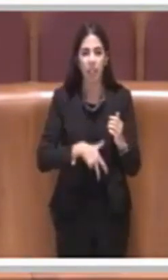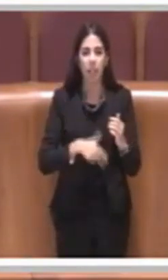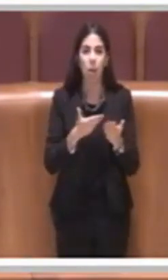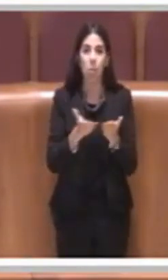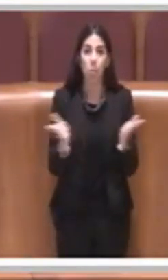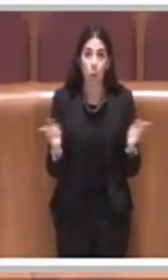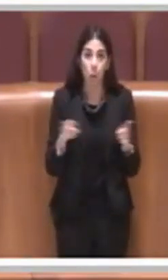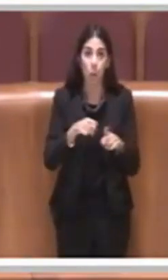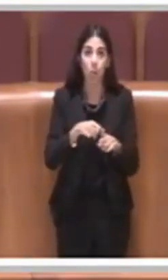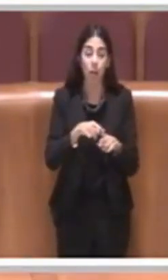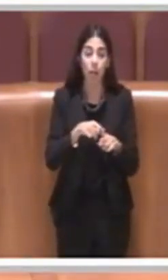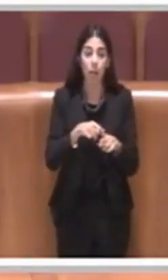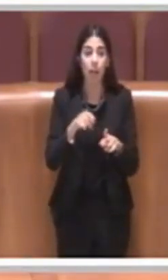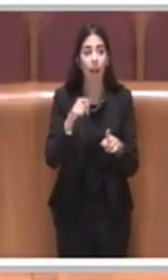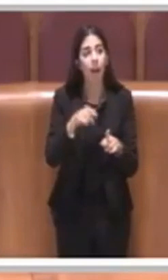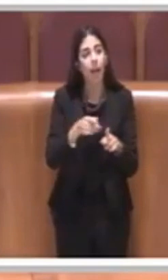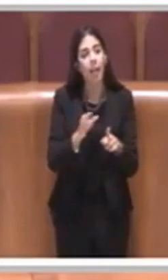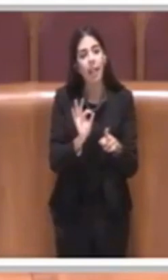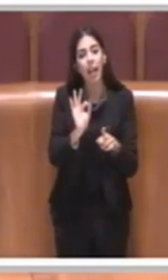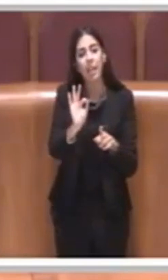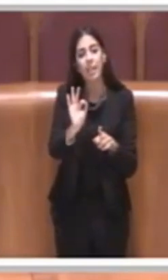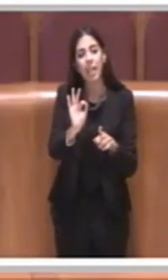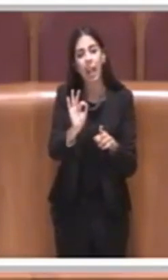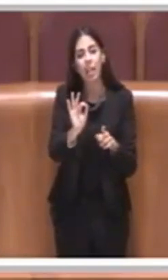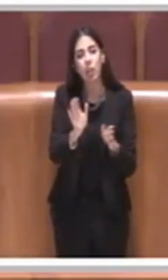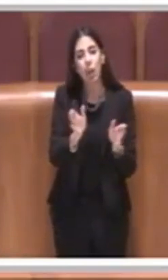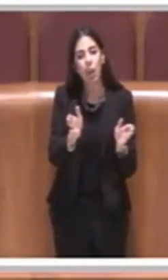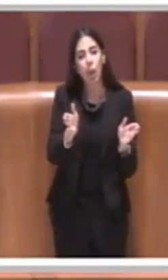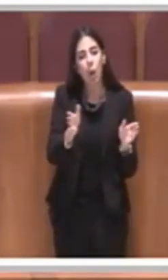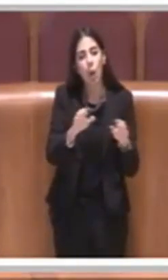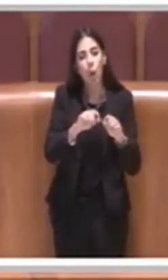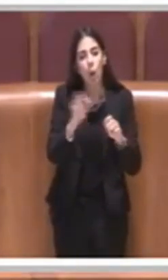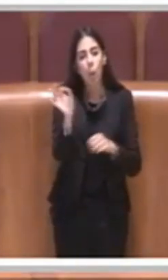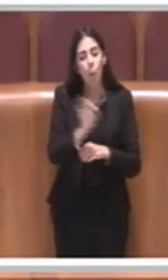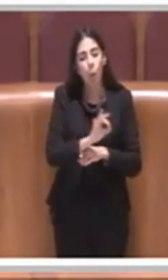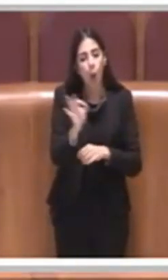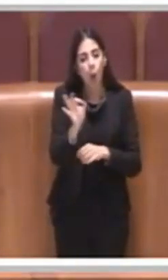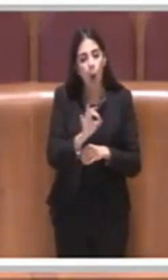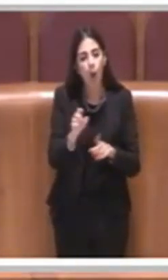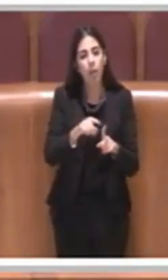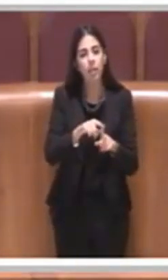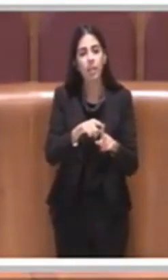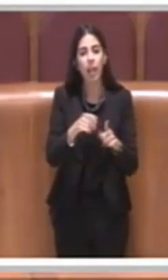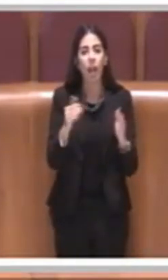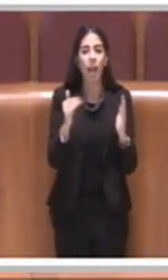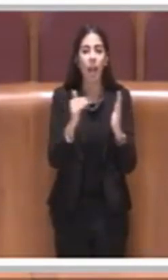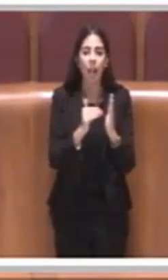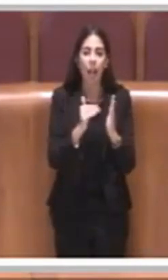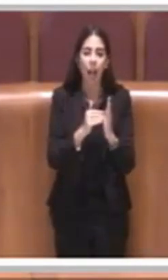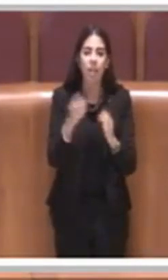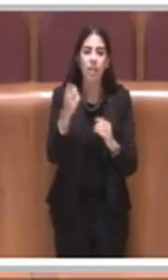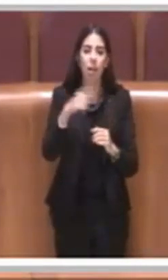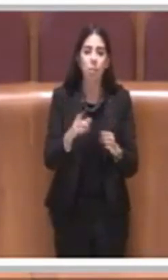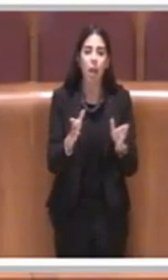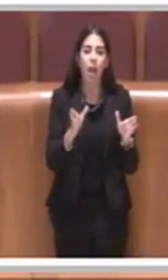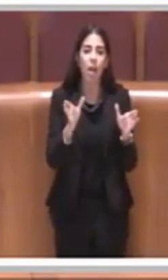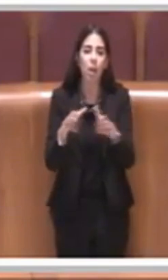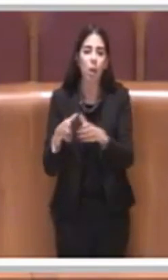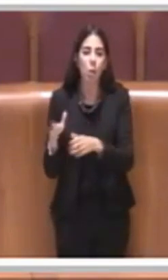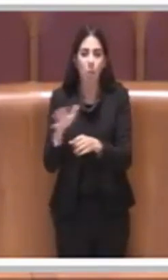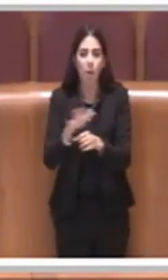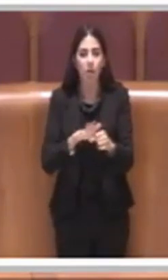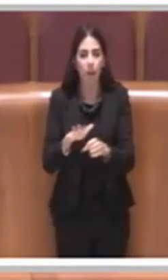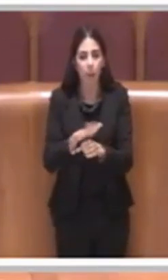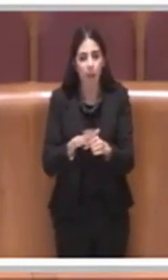di quote di unità immobiliari a nuclei familiari in emergenza abitativa, quindi nella prima stesura non c'era scritto il